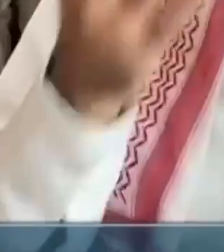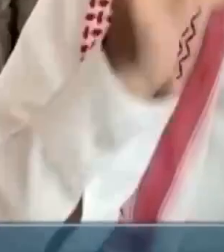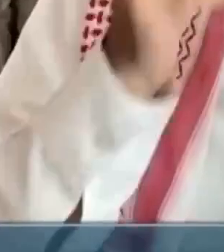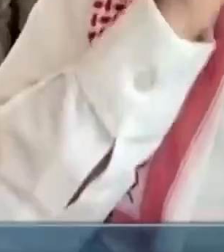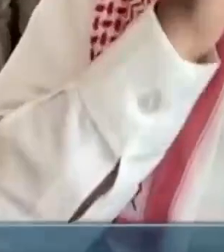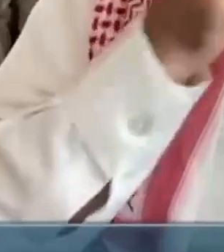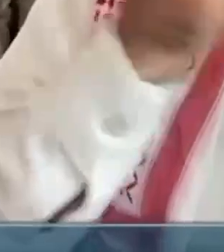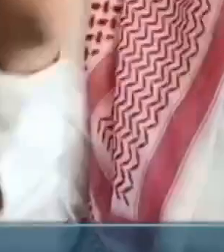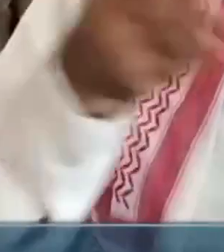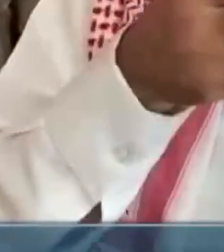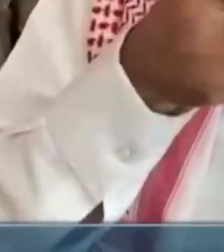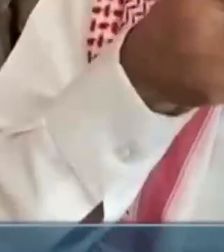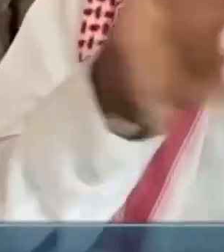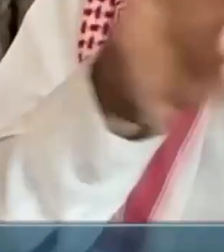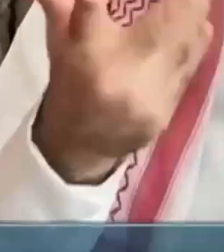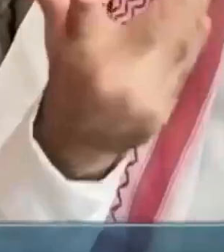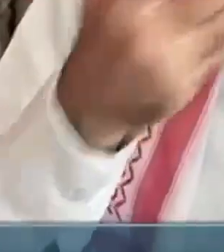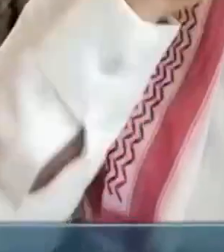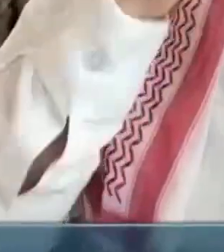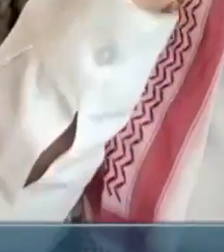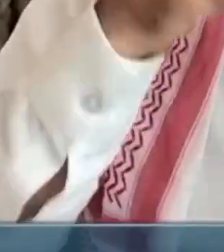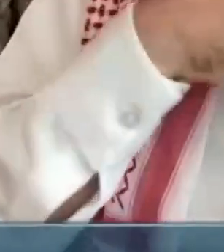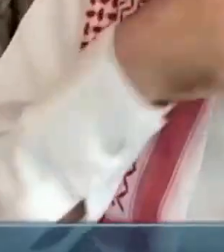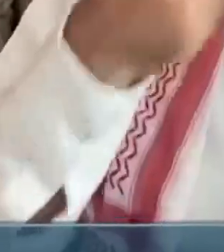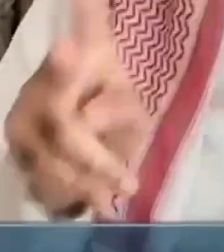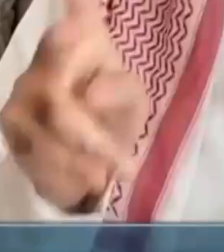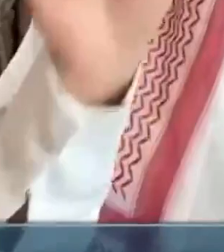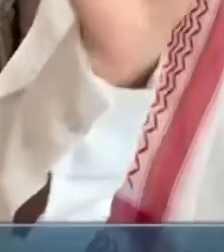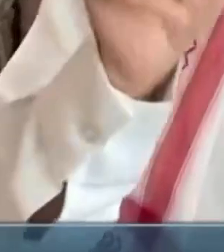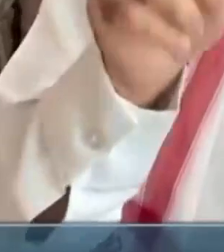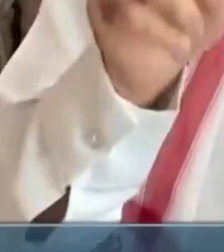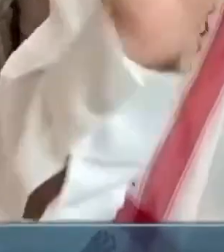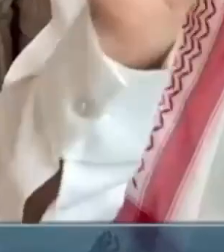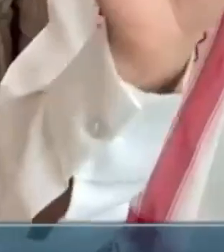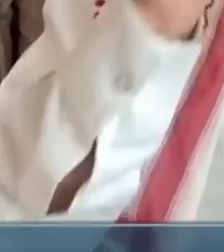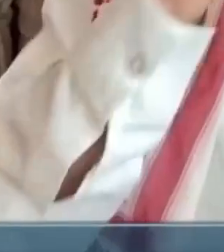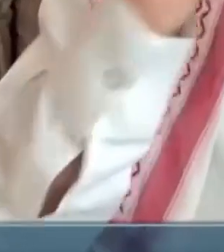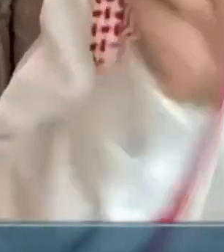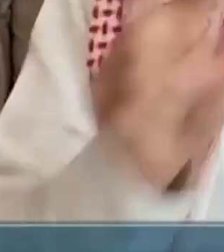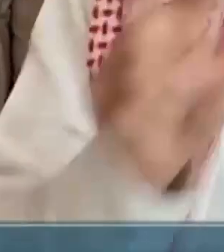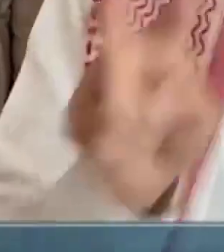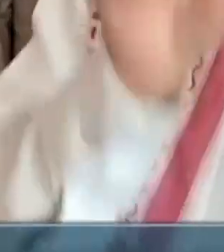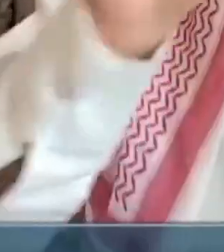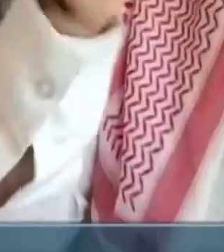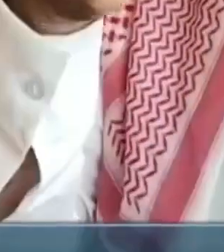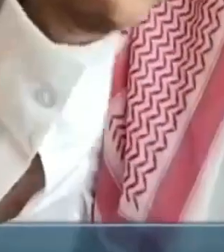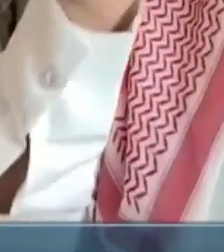والوقوف مع الاستاذ بدر صح واجهت في البدايه صعوبات في